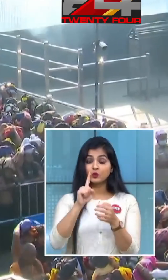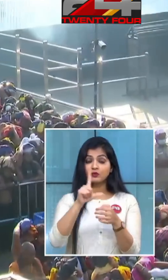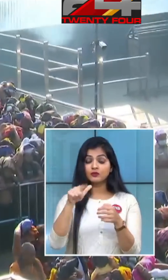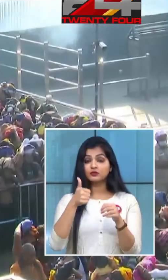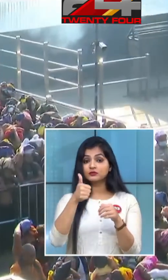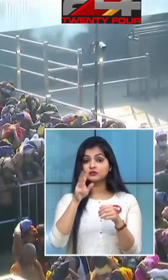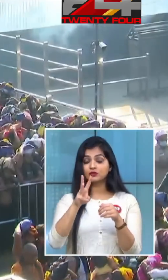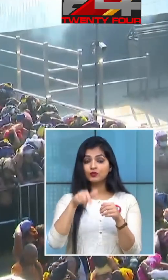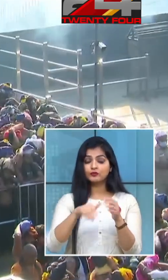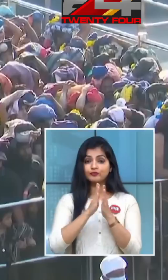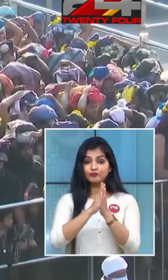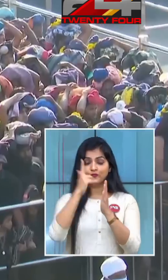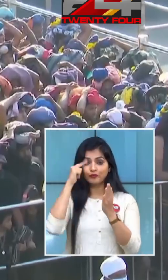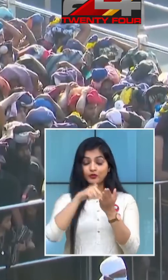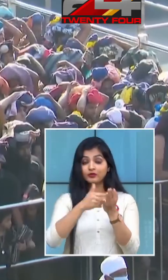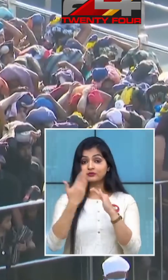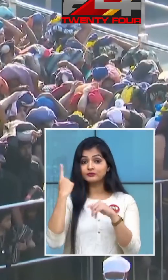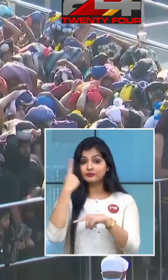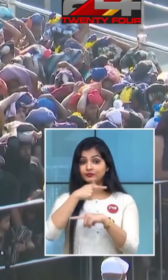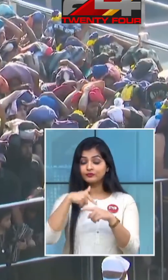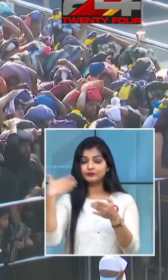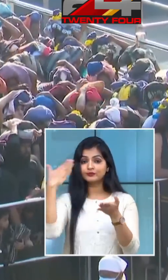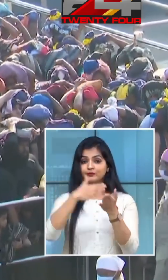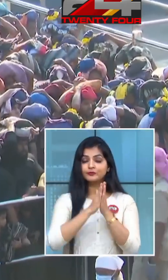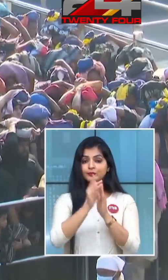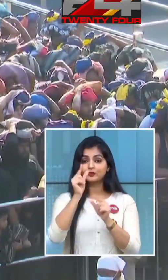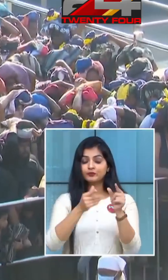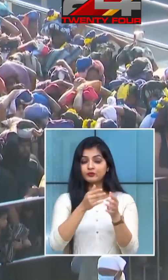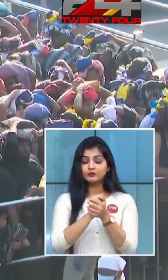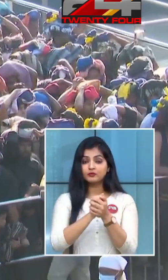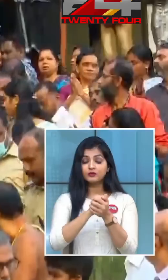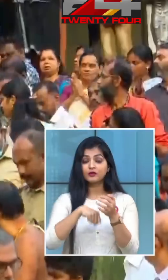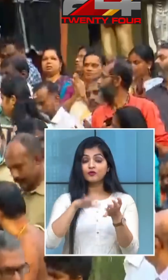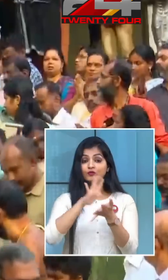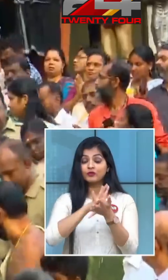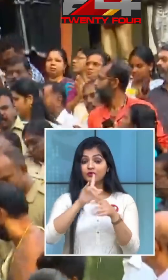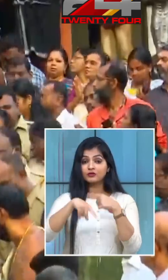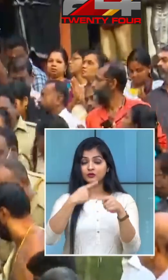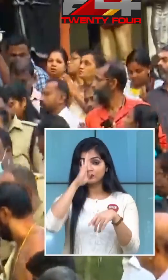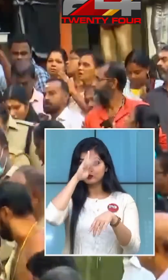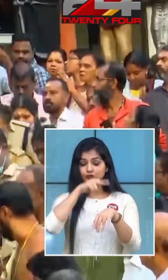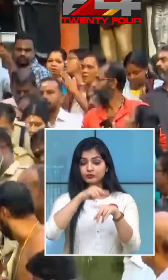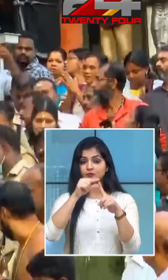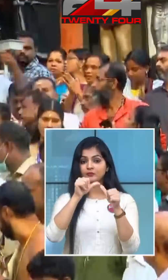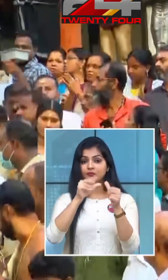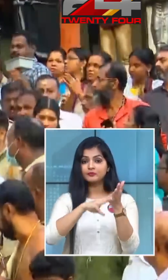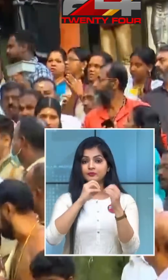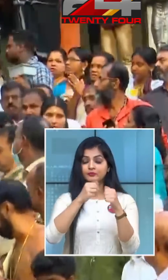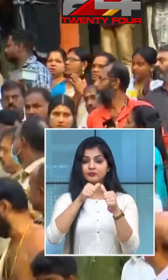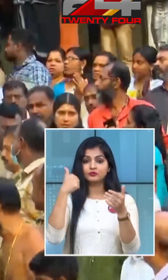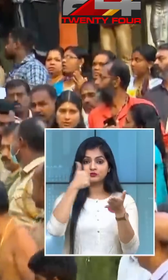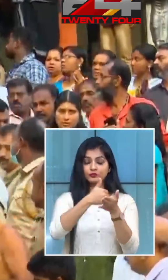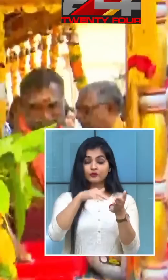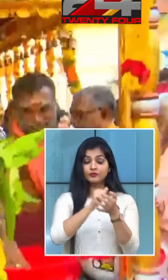1,06,000 തീർത്ഥാടകരാണ് കഴിഞ്ഞ ദിവസം ശബരിമലയിൽ ദർശനം നടത്തിയത്. തങ്കയങ്കി ഘോഷയാത്ര നാളെ ഉച്ചയ്ക്ക് പമ്പയിലെത്തും. ദേവസ്വം